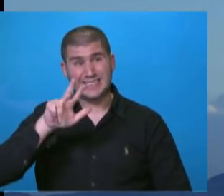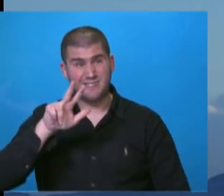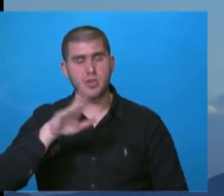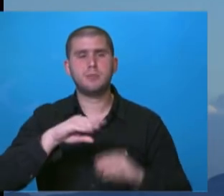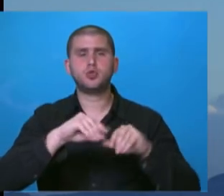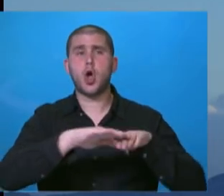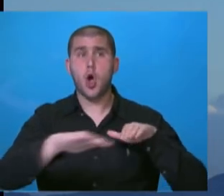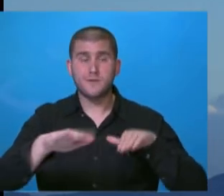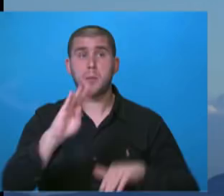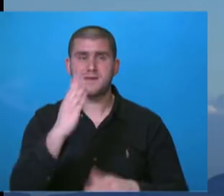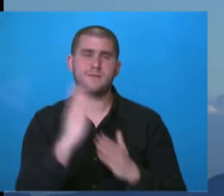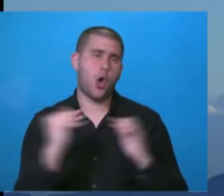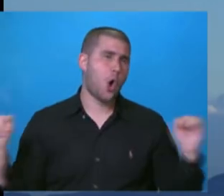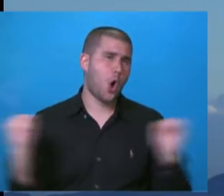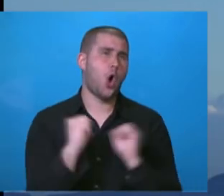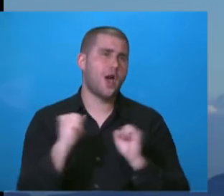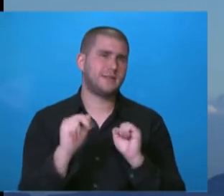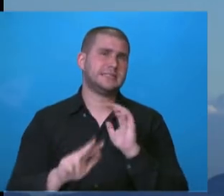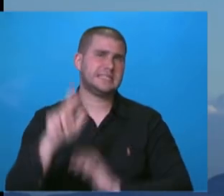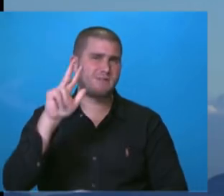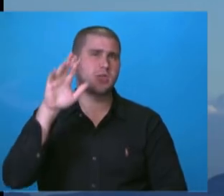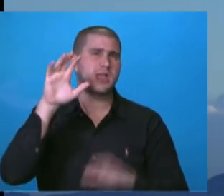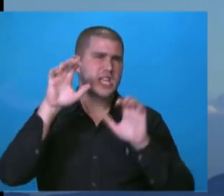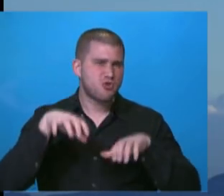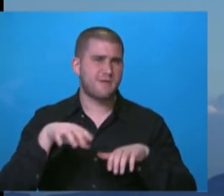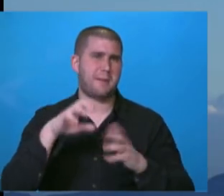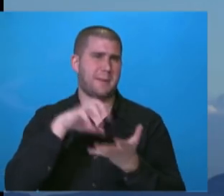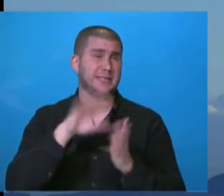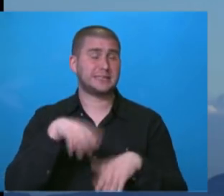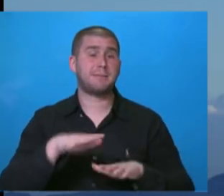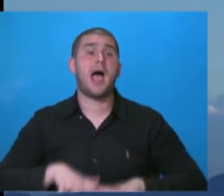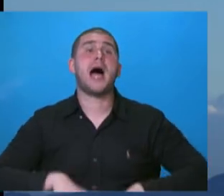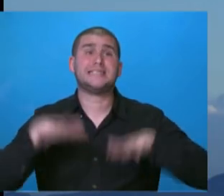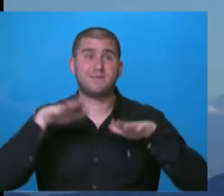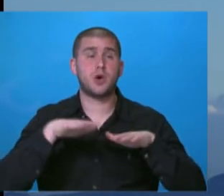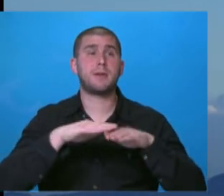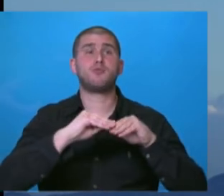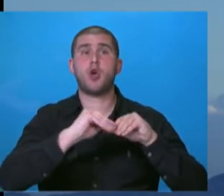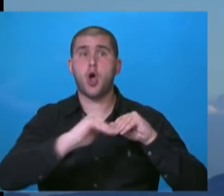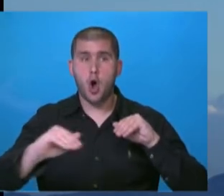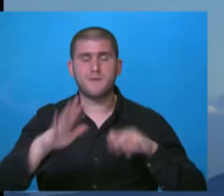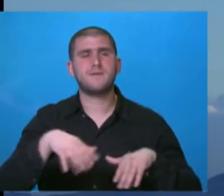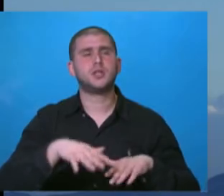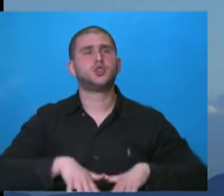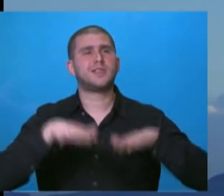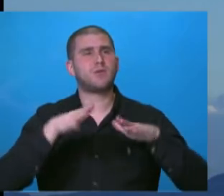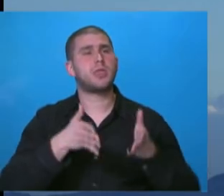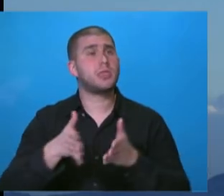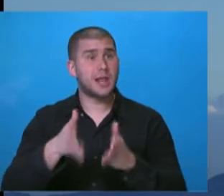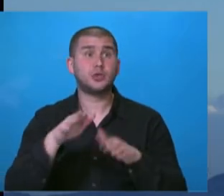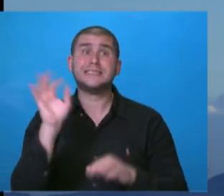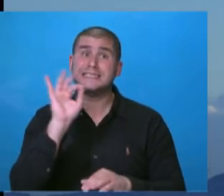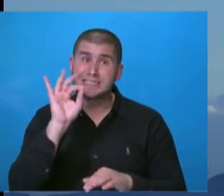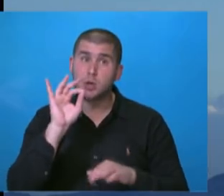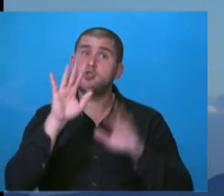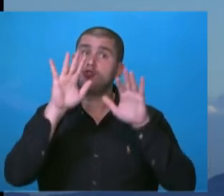ביום רביעי כבר חורפי, גשם בצפון, במרכז, חשש מהצפות במישור החוף ושיטפונות בנחלי הדרום. יש סיכוי לשלג